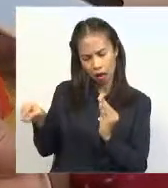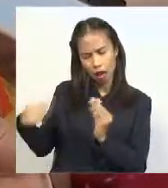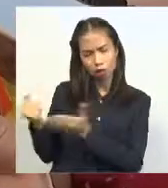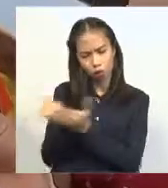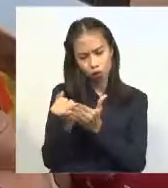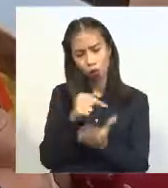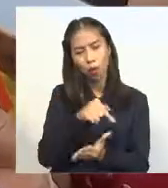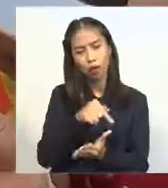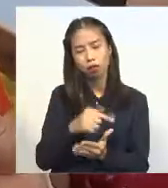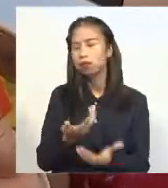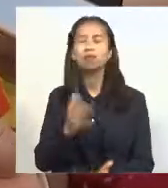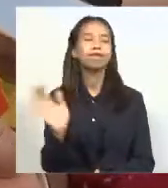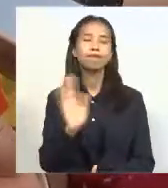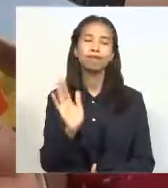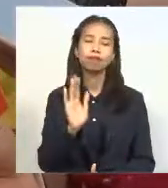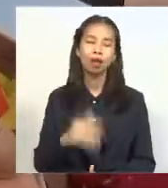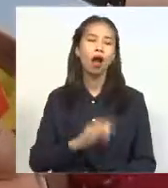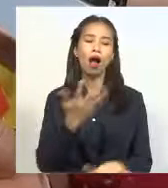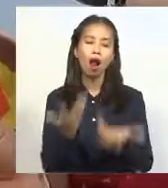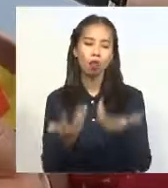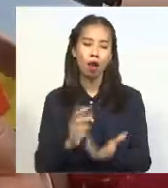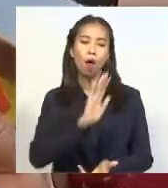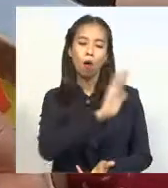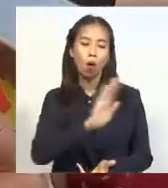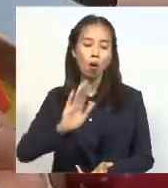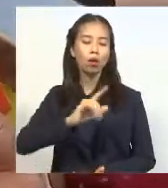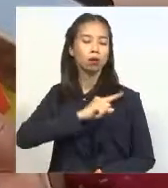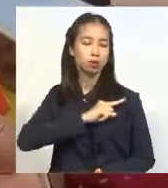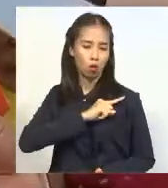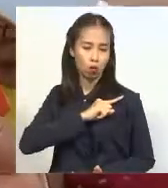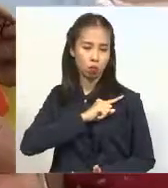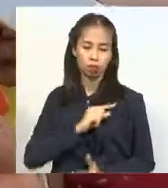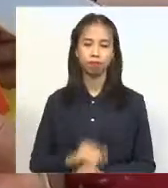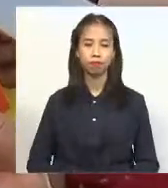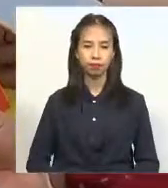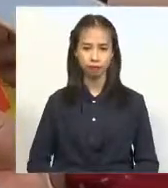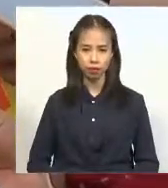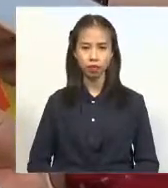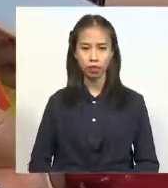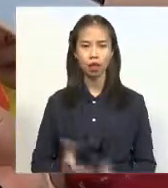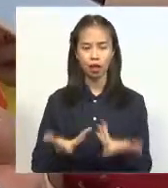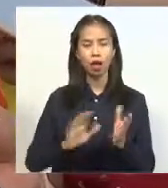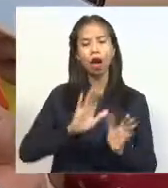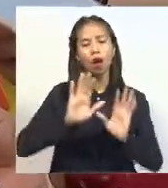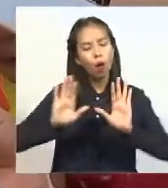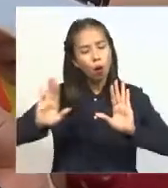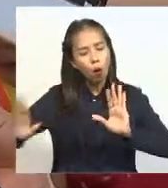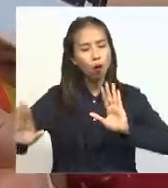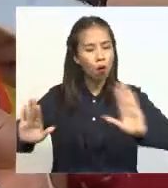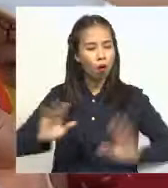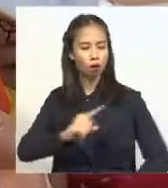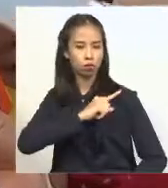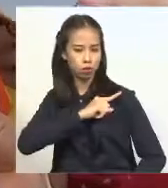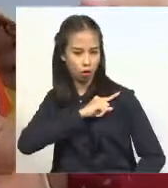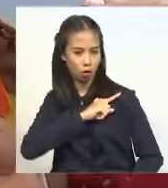ครับเป็นหน้าที่ของแต่ละฝ่ายที่ต้องทำหน้าที่กันไปนะครับก็เดี๋ยวก็ทุกฝ่ายต่างๆต่างฝ่ายต่างทำหน้าที่ต่างฝ่ายต่